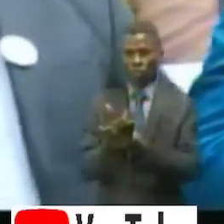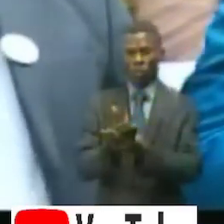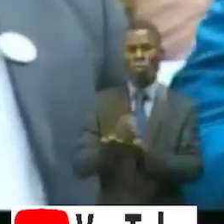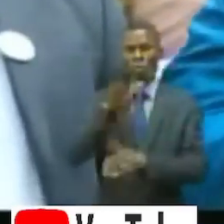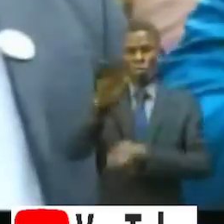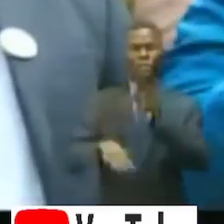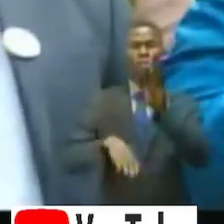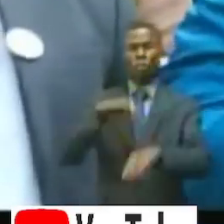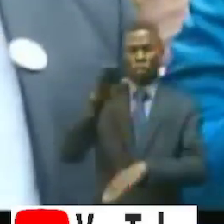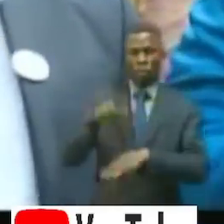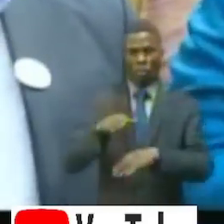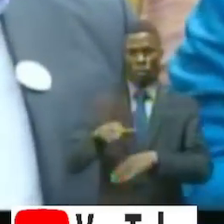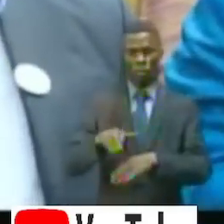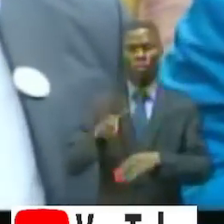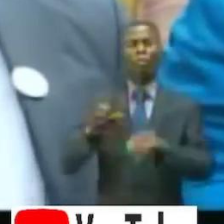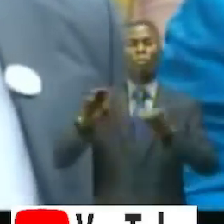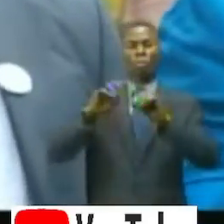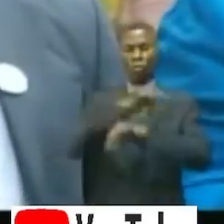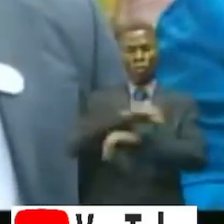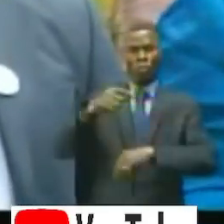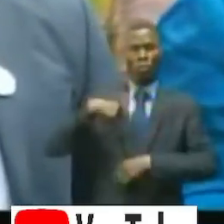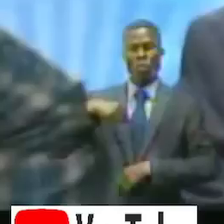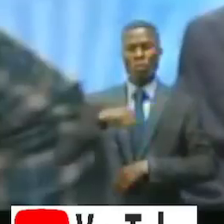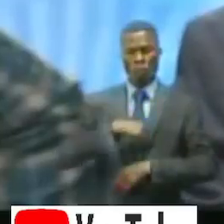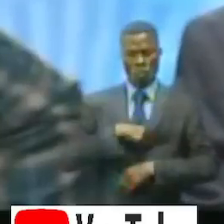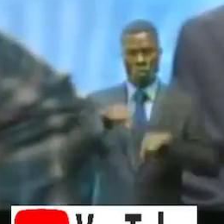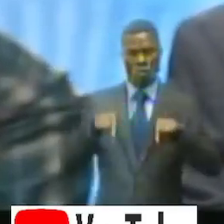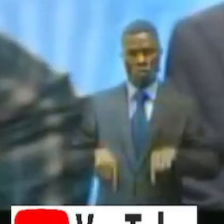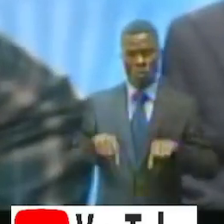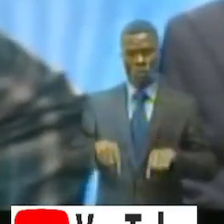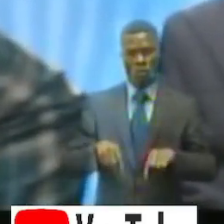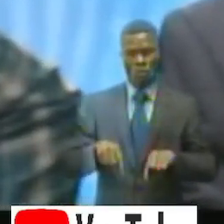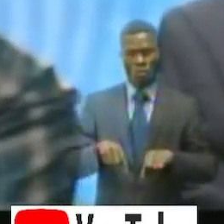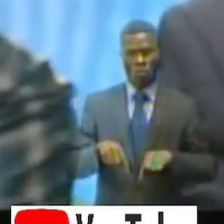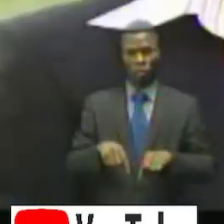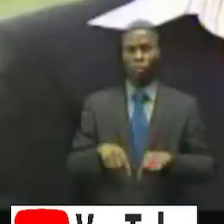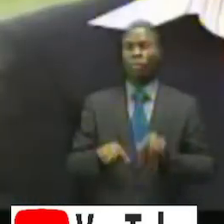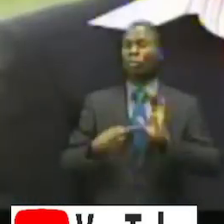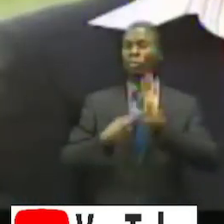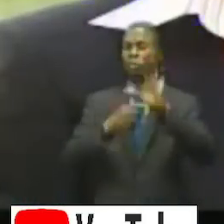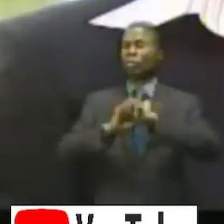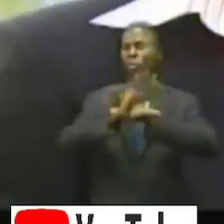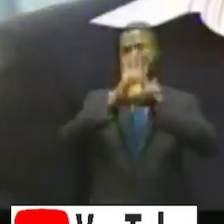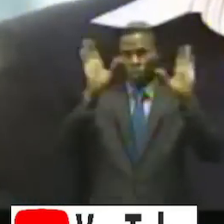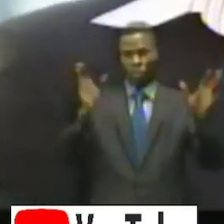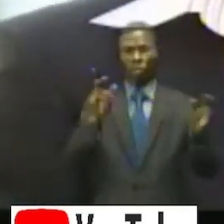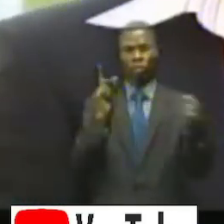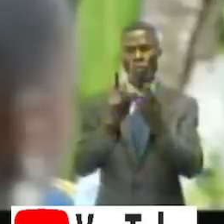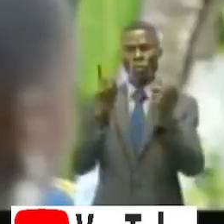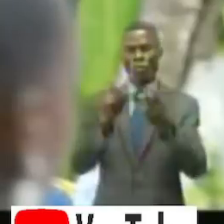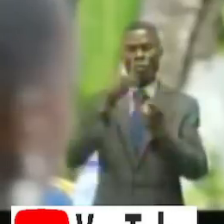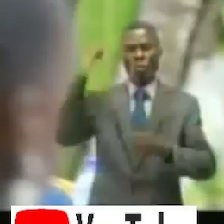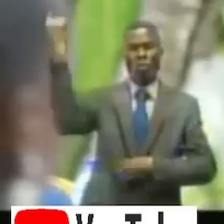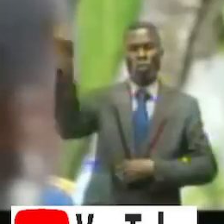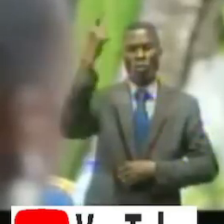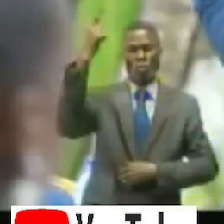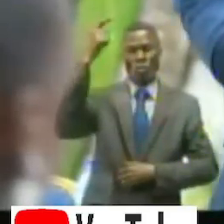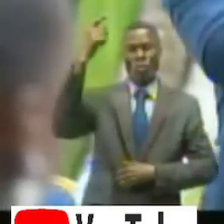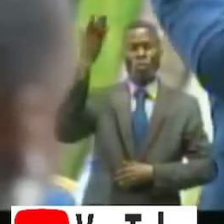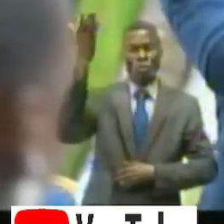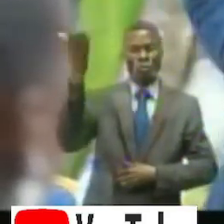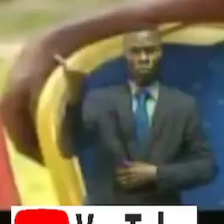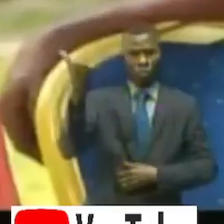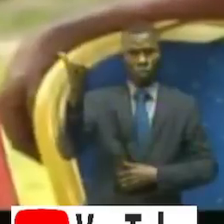démarche de la Chambre CCIS RDC est inclusive. Les contacts avec le monde des affaires